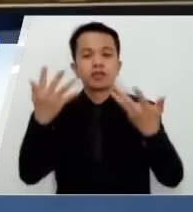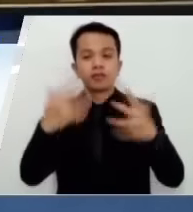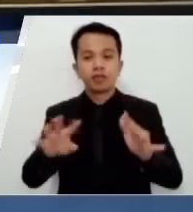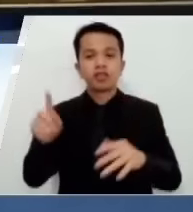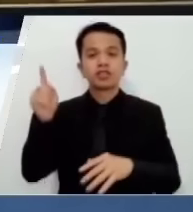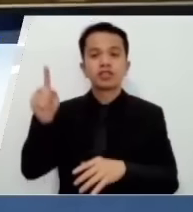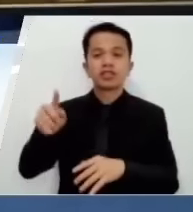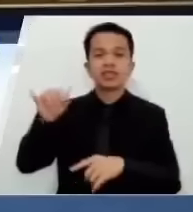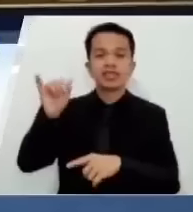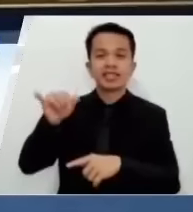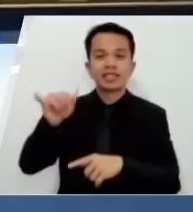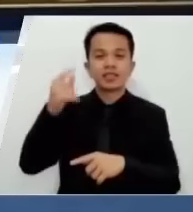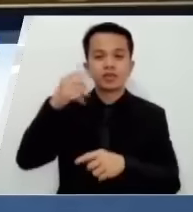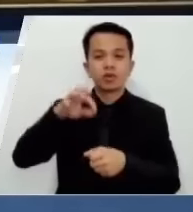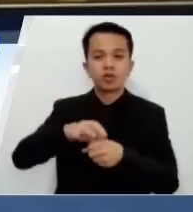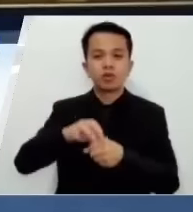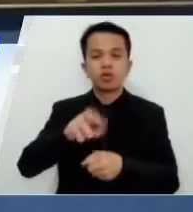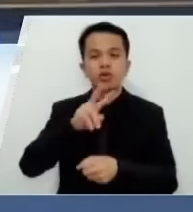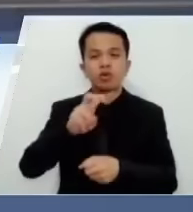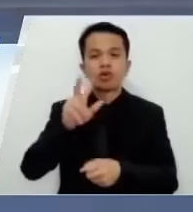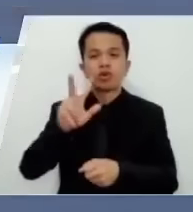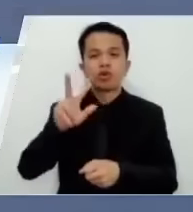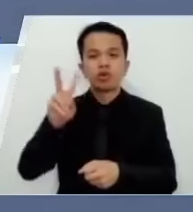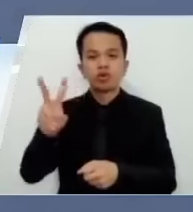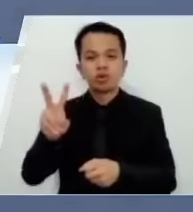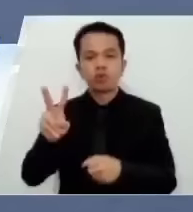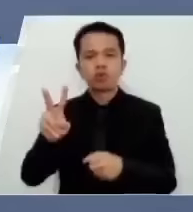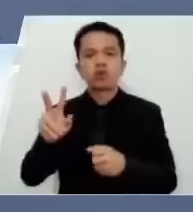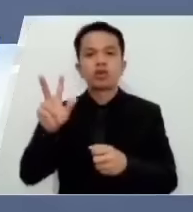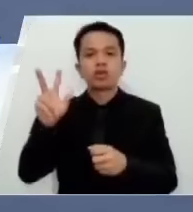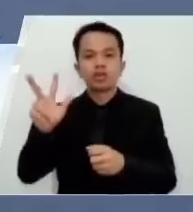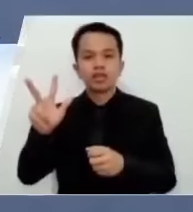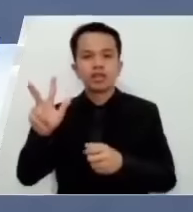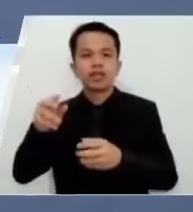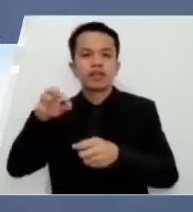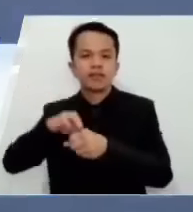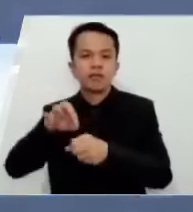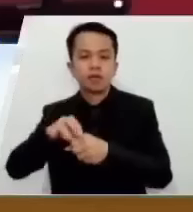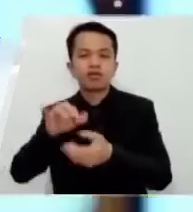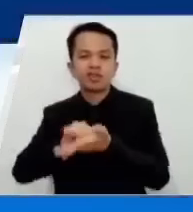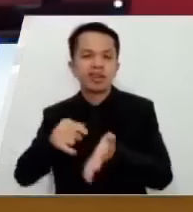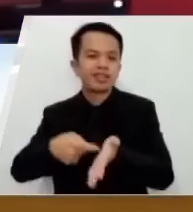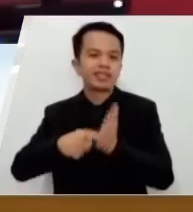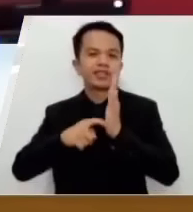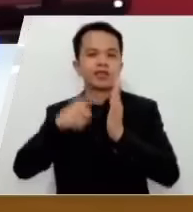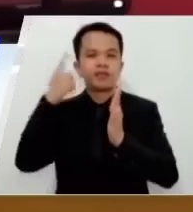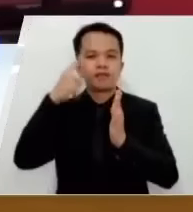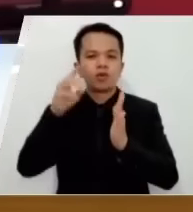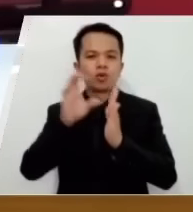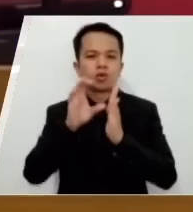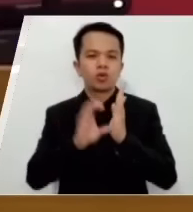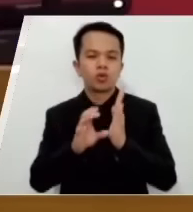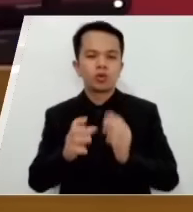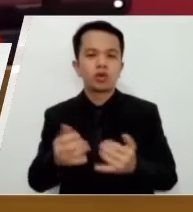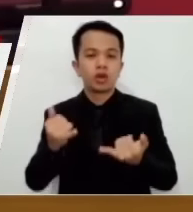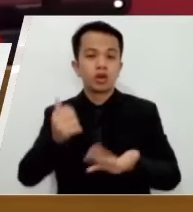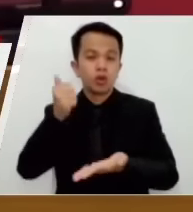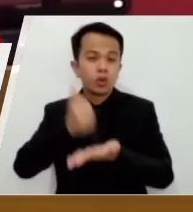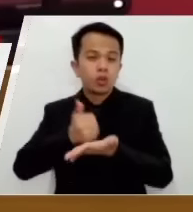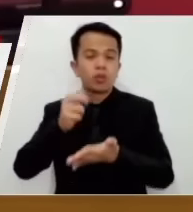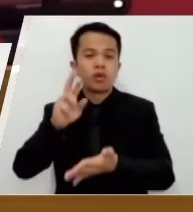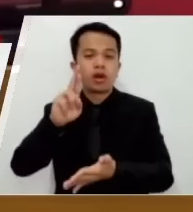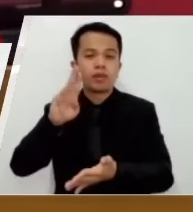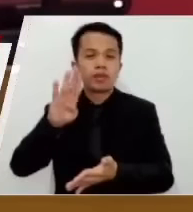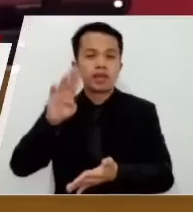sa 232 votes o 3/4 vote ng camara na requirement sa konstitusyon with the approval of rbh 7 on